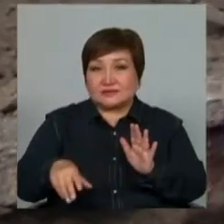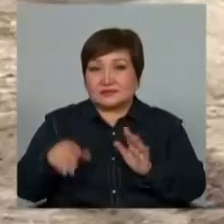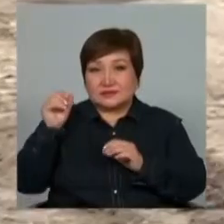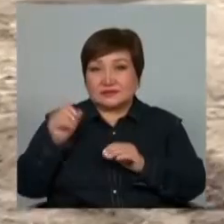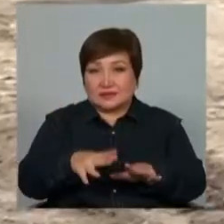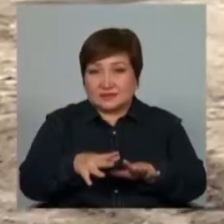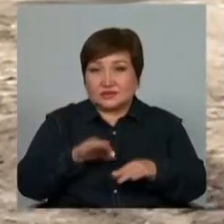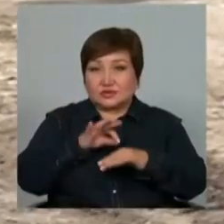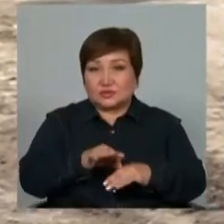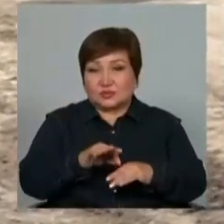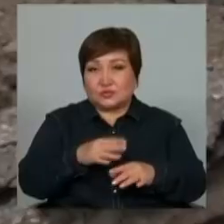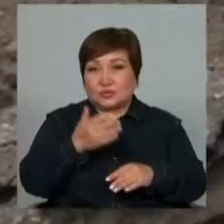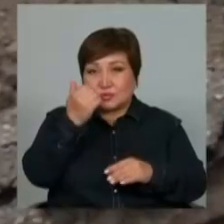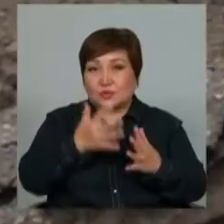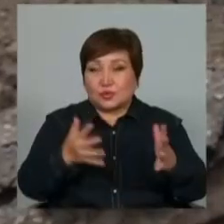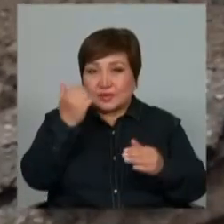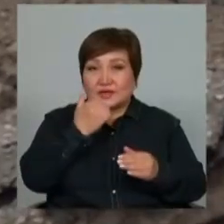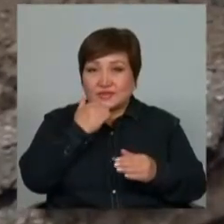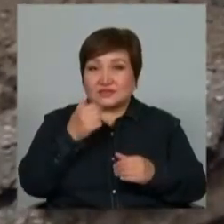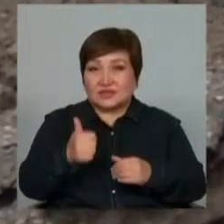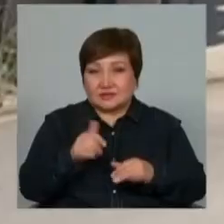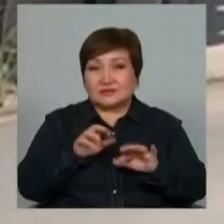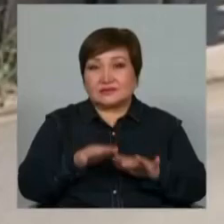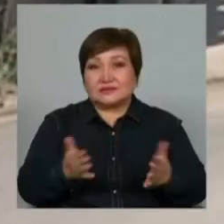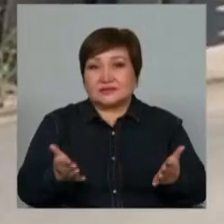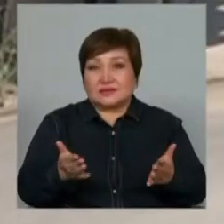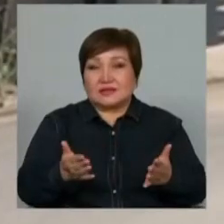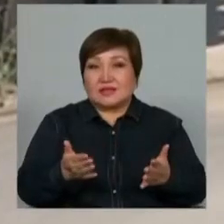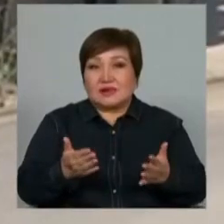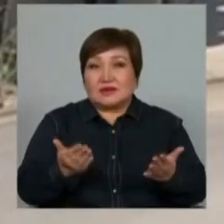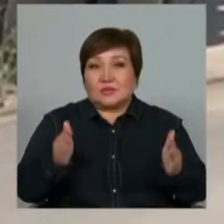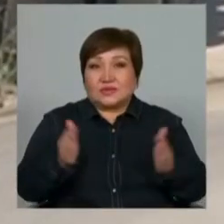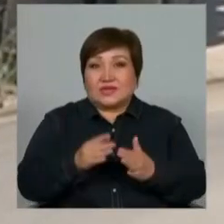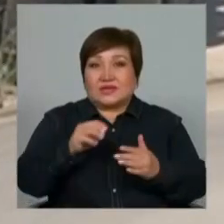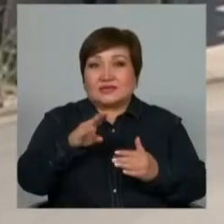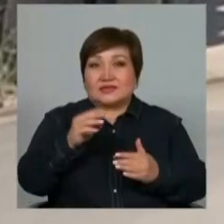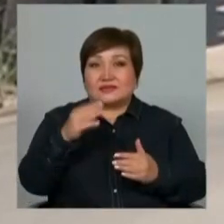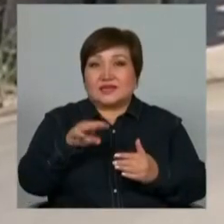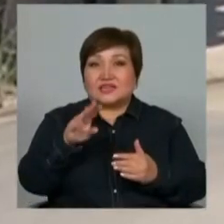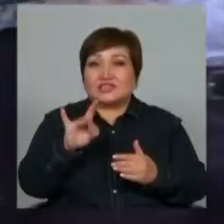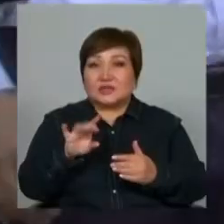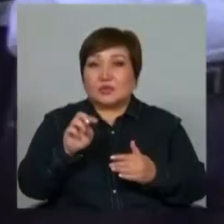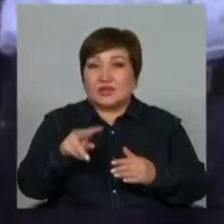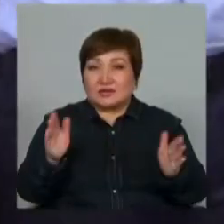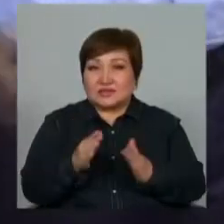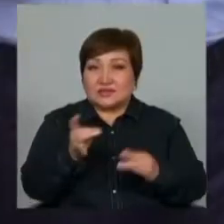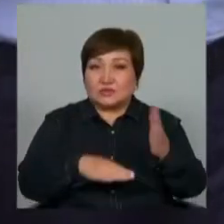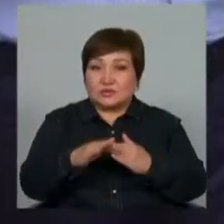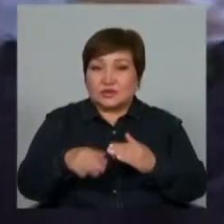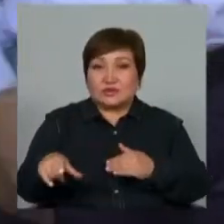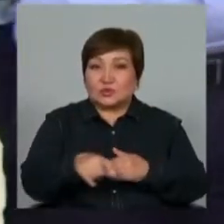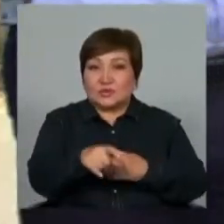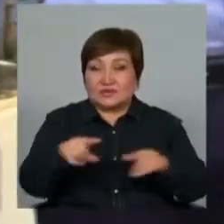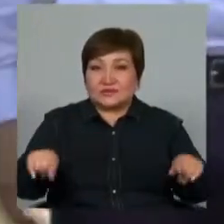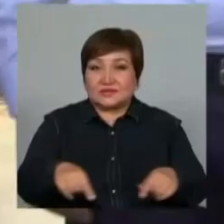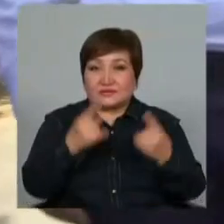Жақсы нәрсе ғой негізінде. Көп рахмет. Осы тірліктер алға жүре берсін. Тастыбұлақ шағын ауданында да жолдар қайта қалпына келтірілуде. Мұндағы